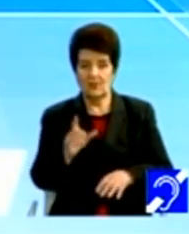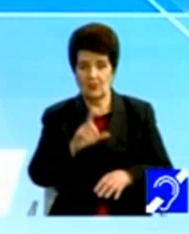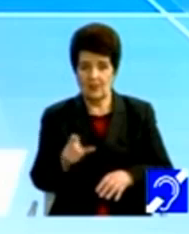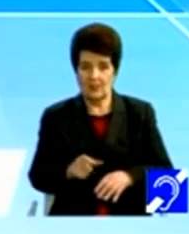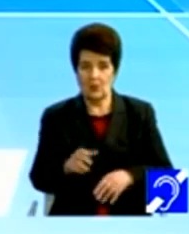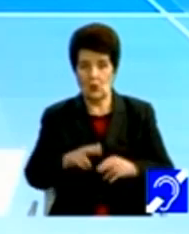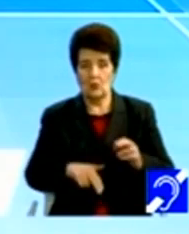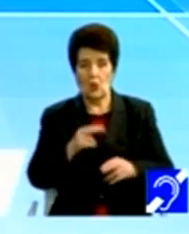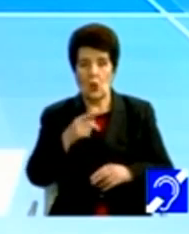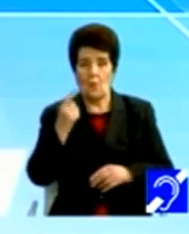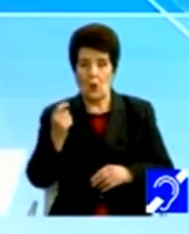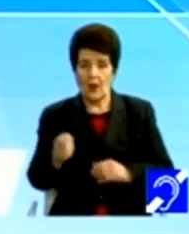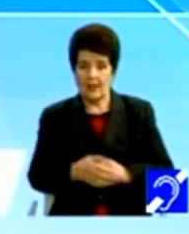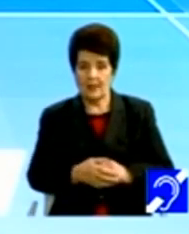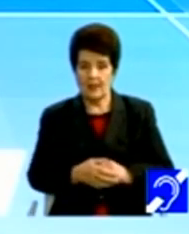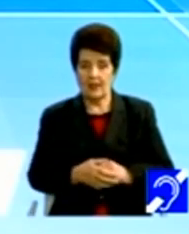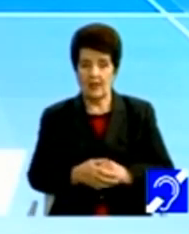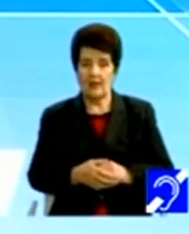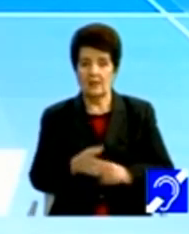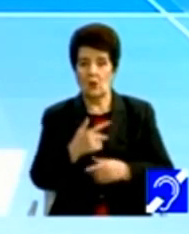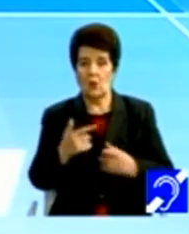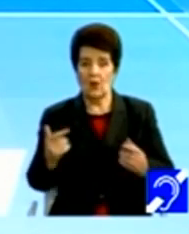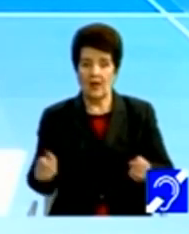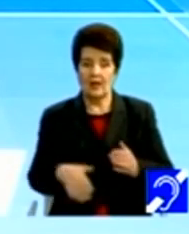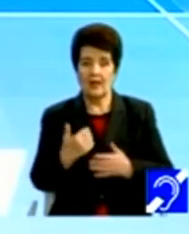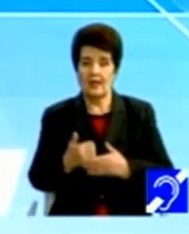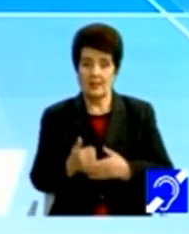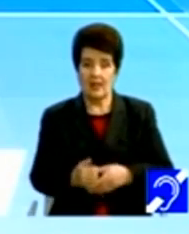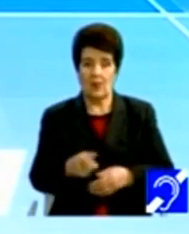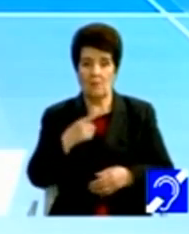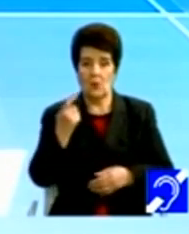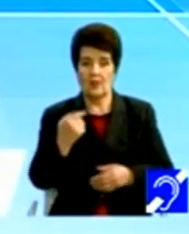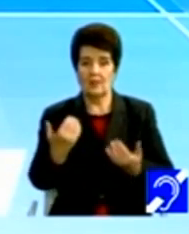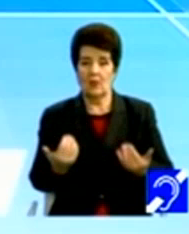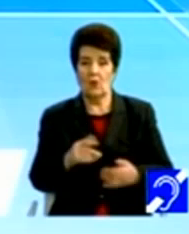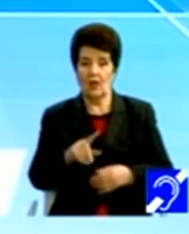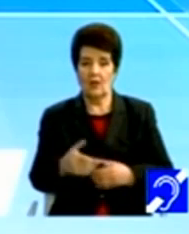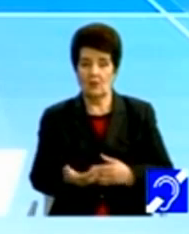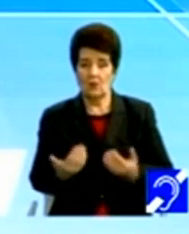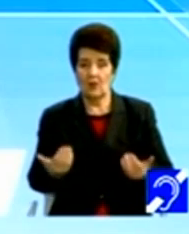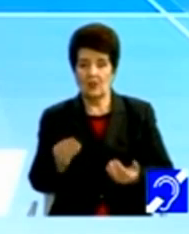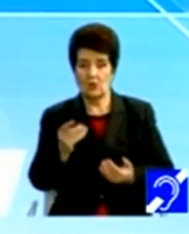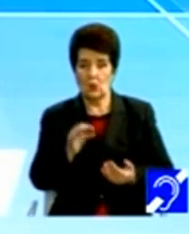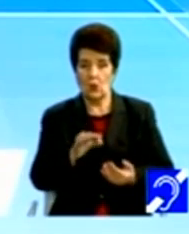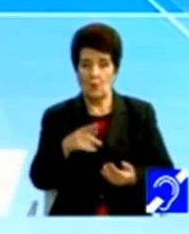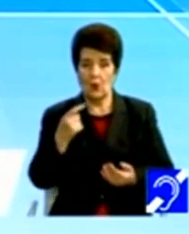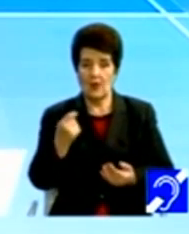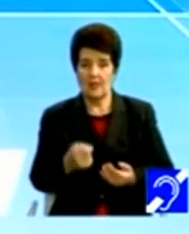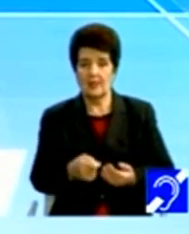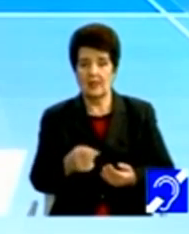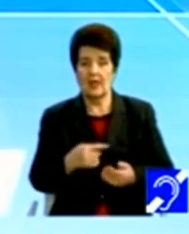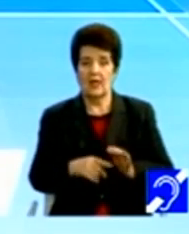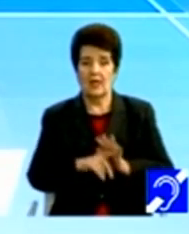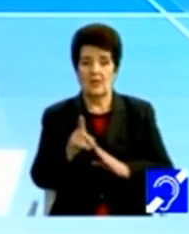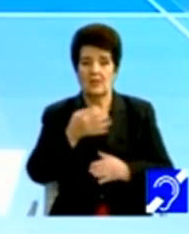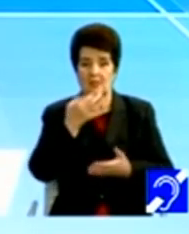orice construcție politică și față de oricare lider politic existent la ora actuală pe șchierul politic m-a determinat să-mi